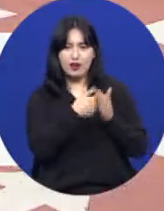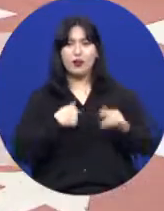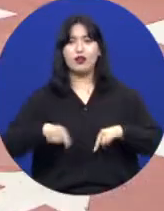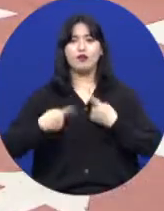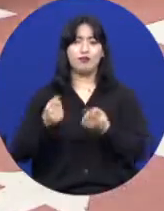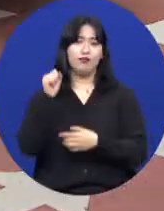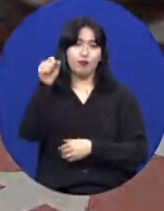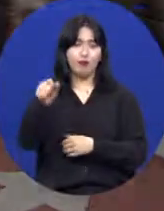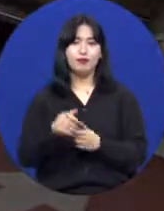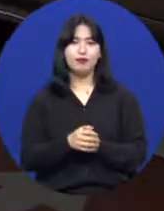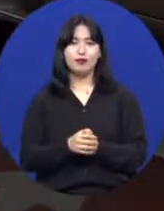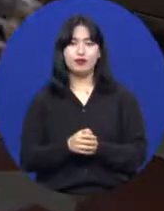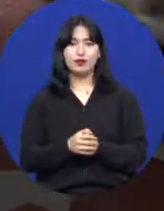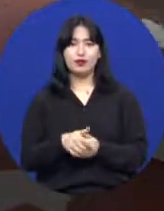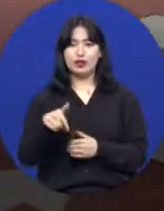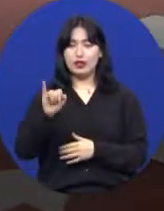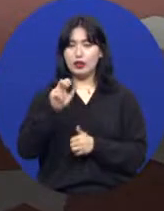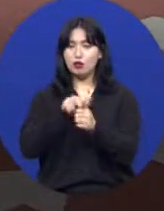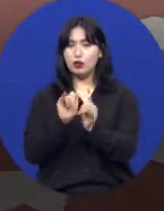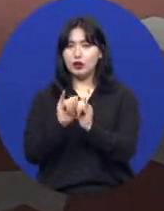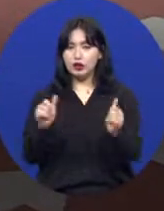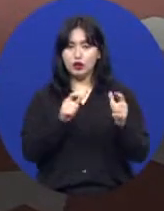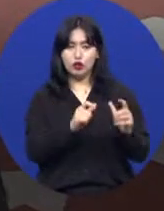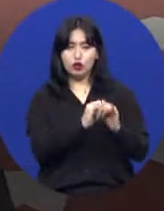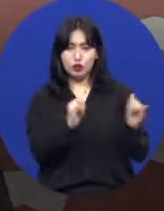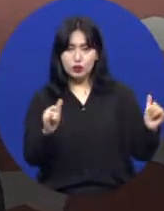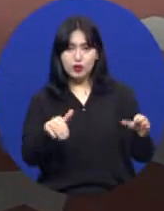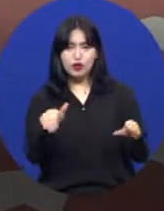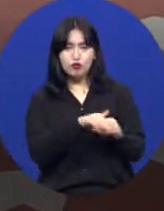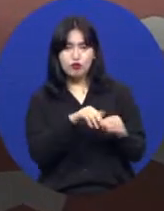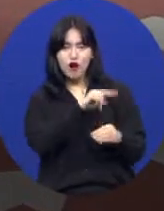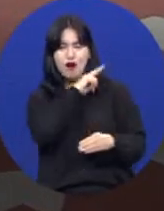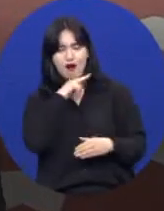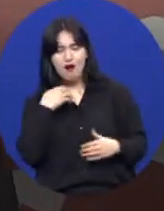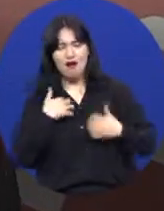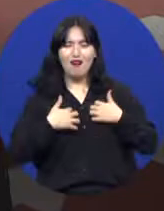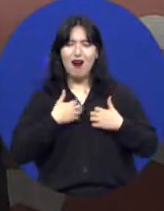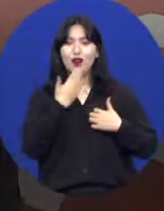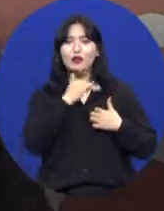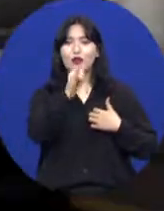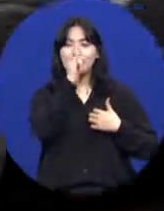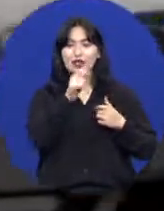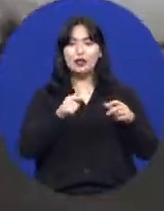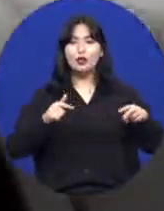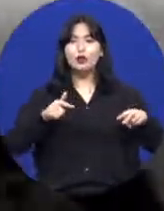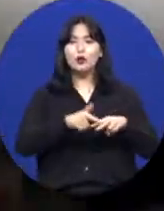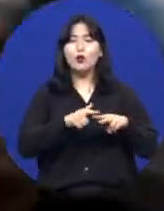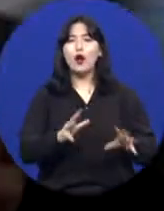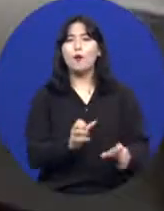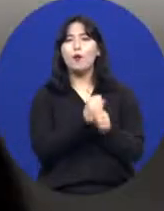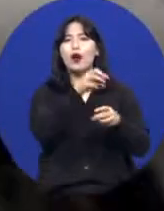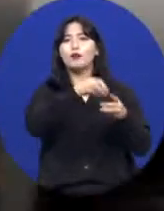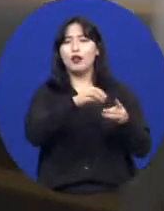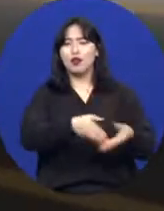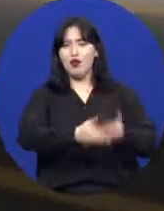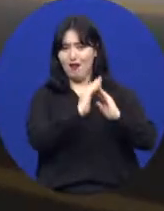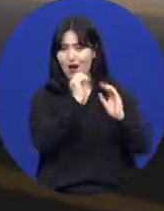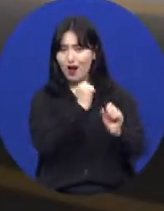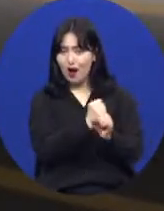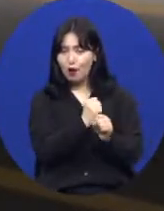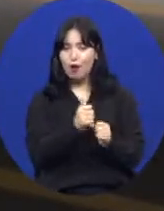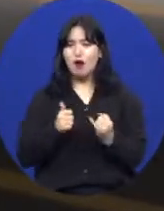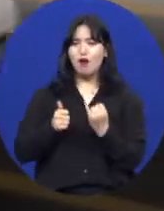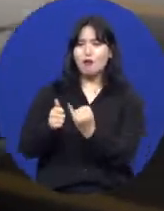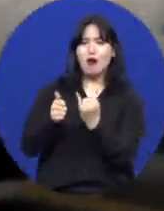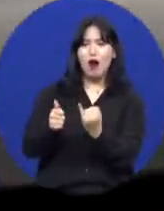됐습니다. 김명만 후보는 지역 주민들이 문화 여가 생활을 즐길 수 있는 도남 복합센터를 조성하고 맞벌이